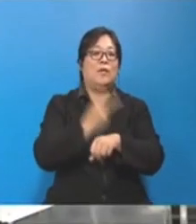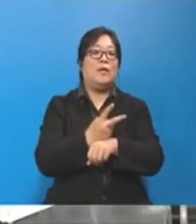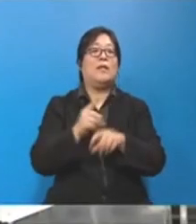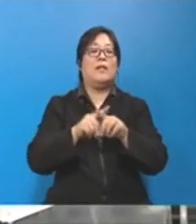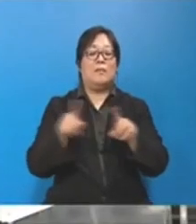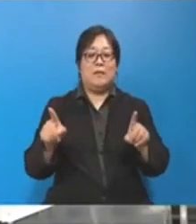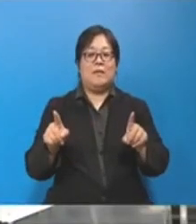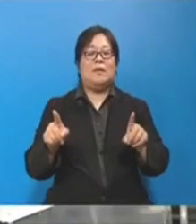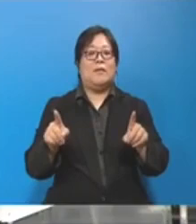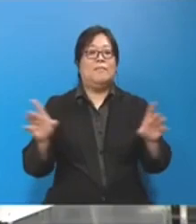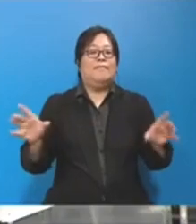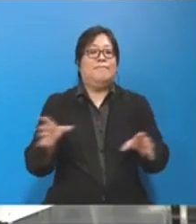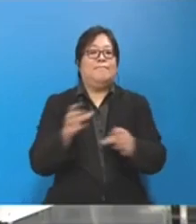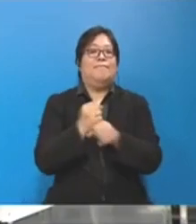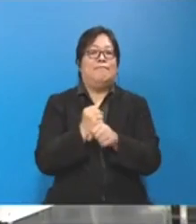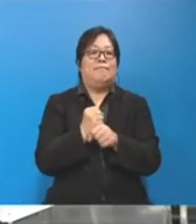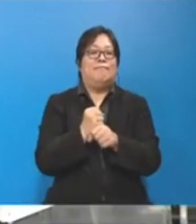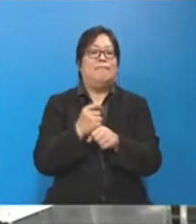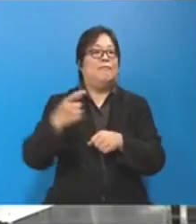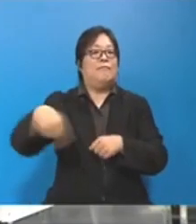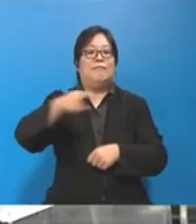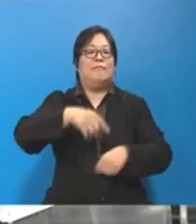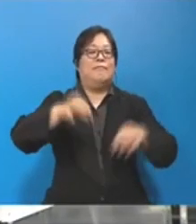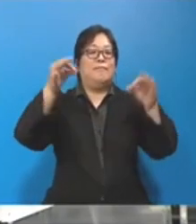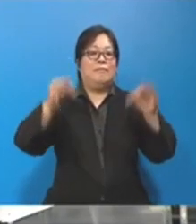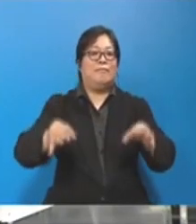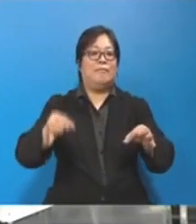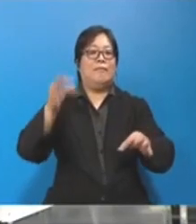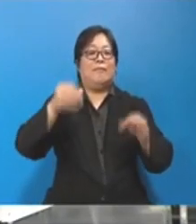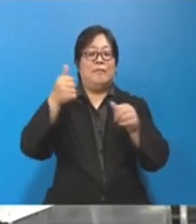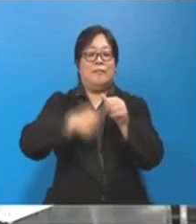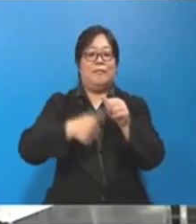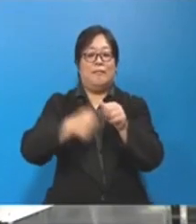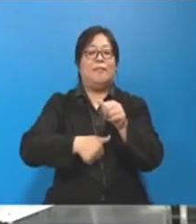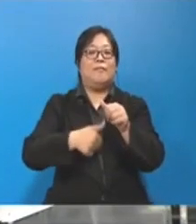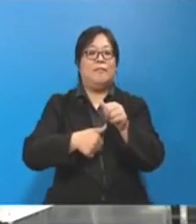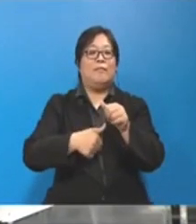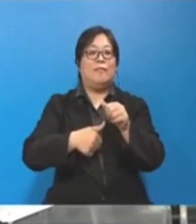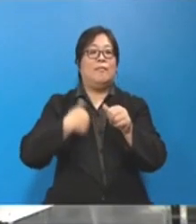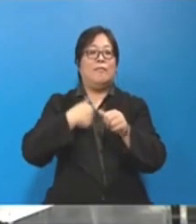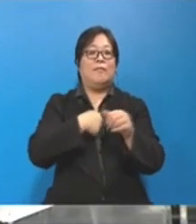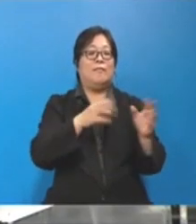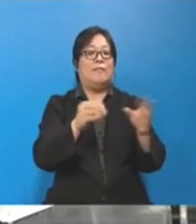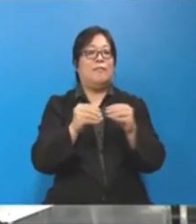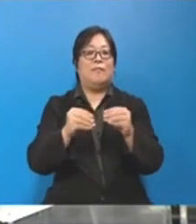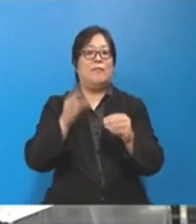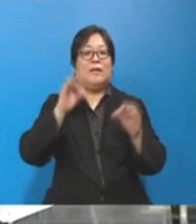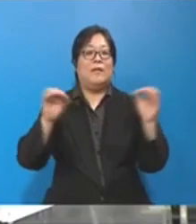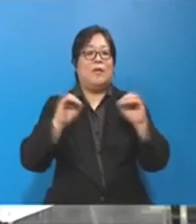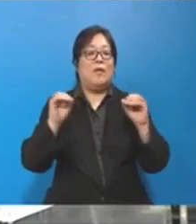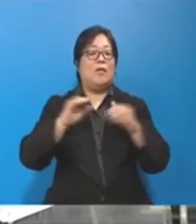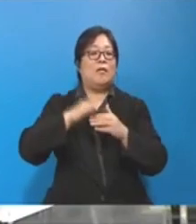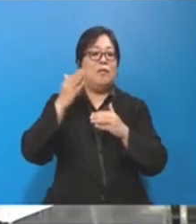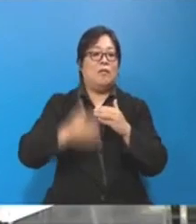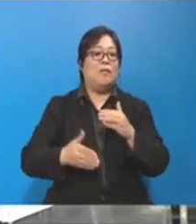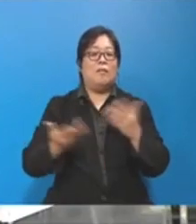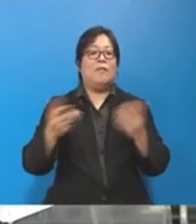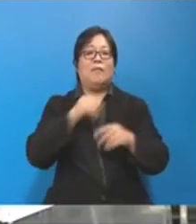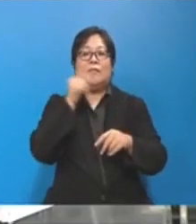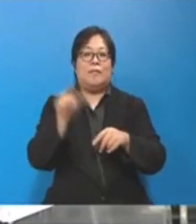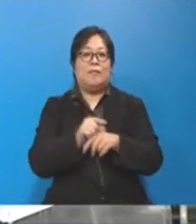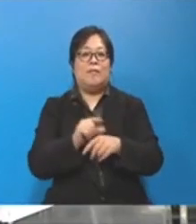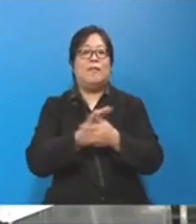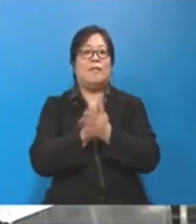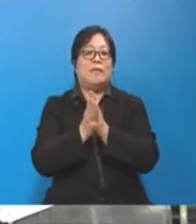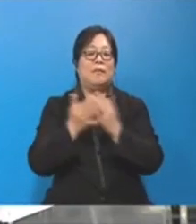kali Tetapi Depok mulut keputusan kalau setiap bulan kita buat pertumbuhan puttada tak datang question.di tak guna juga